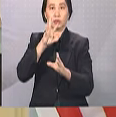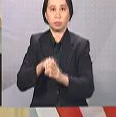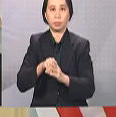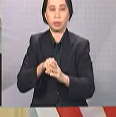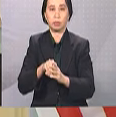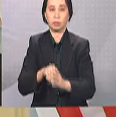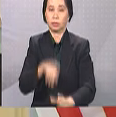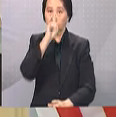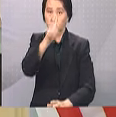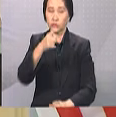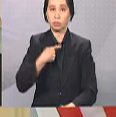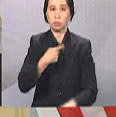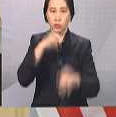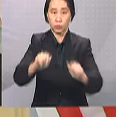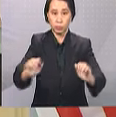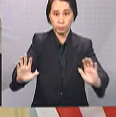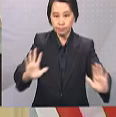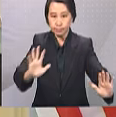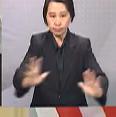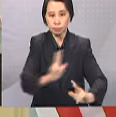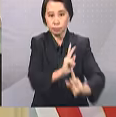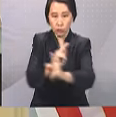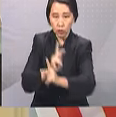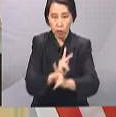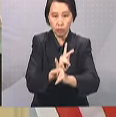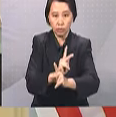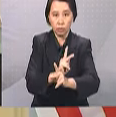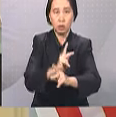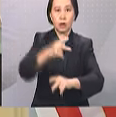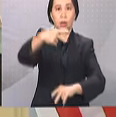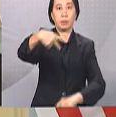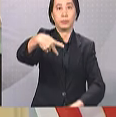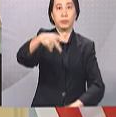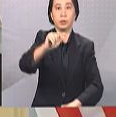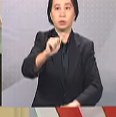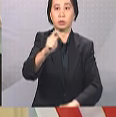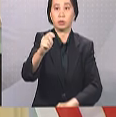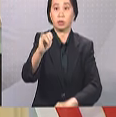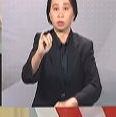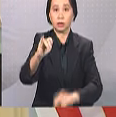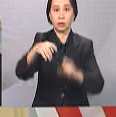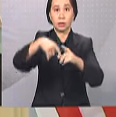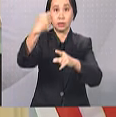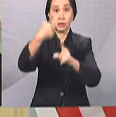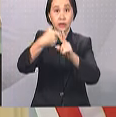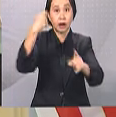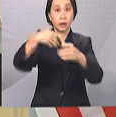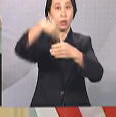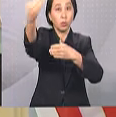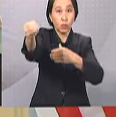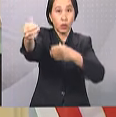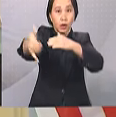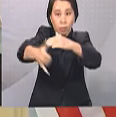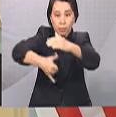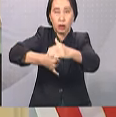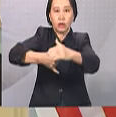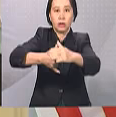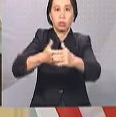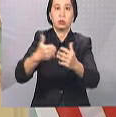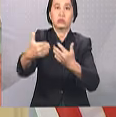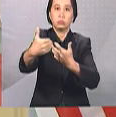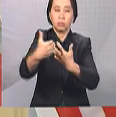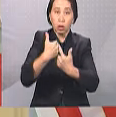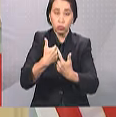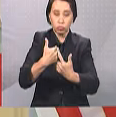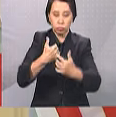memastikan kita dapat mengawal kemasukan parti daripada luar melalui